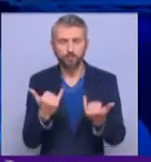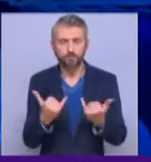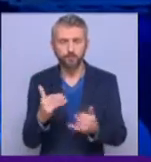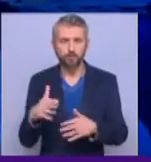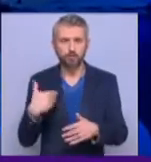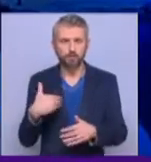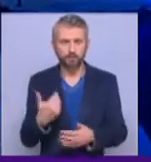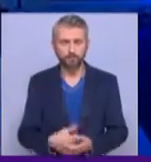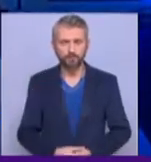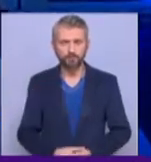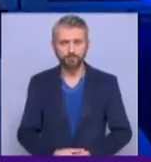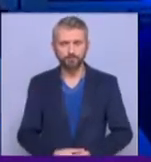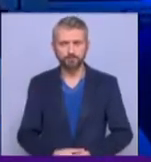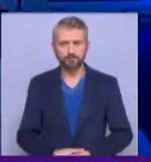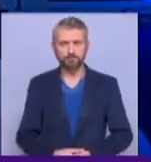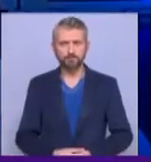добрый вечер.